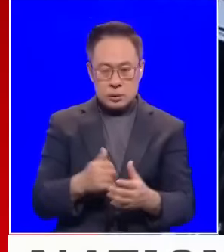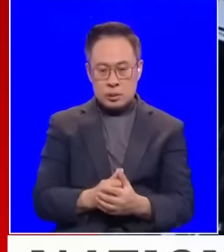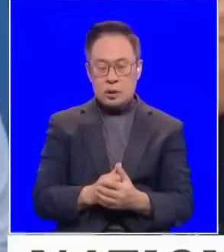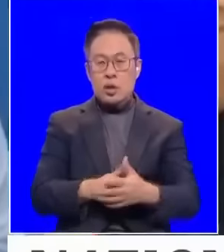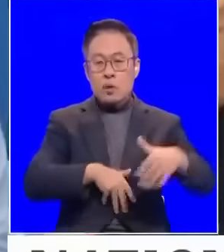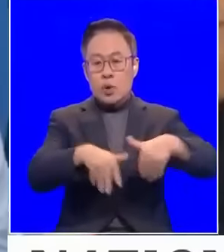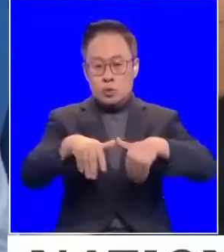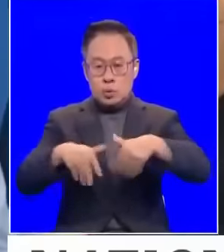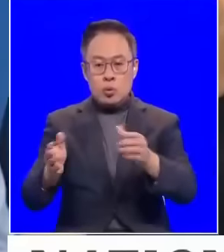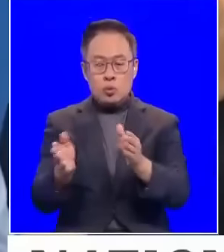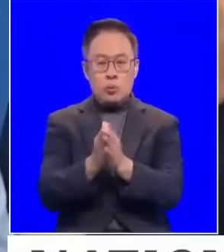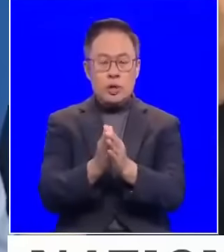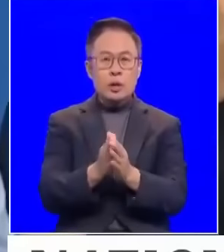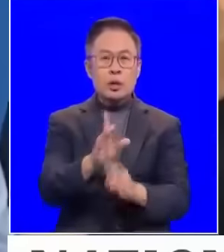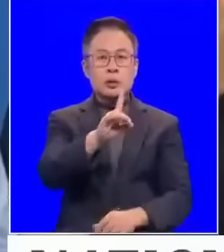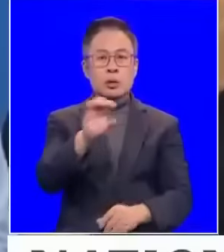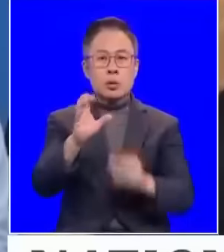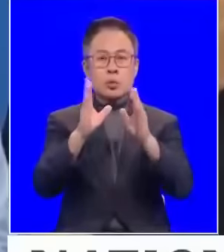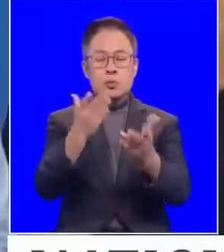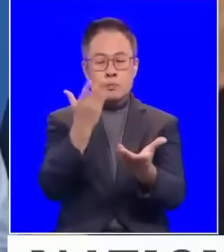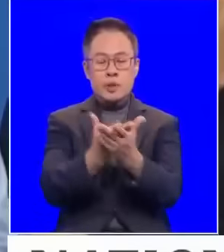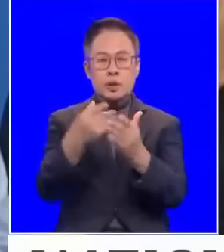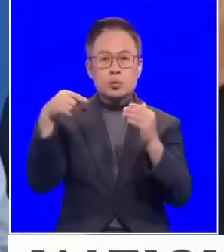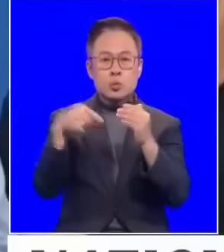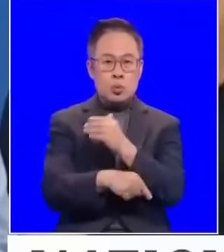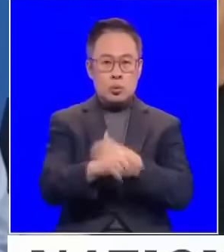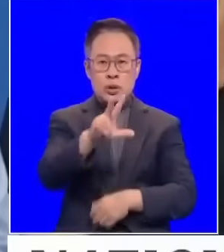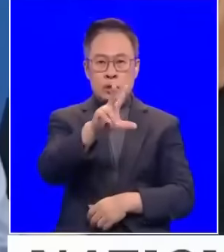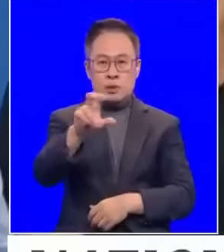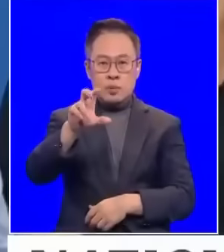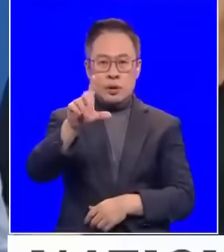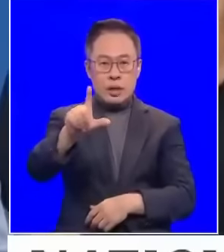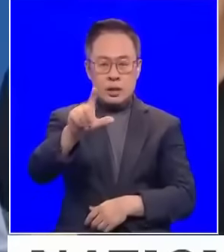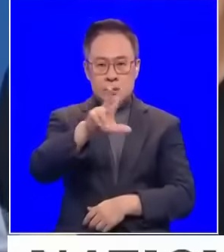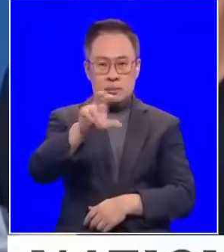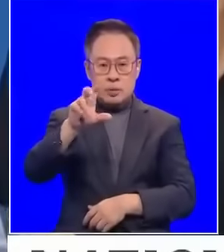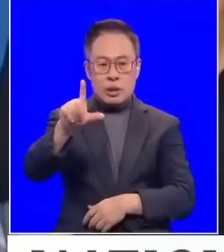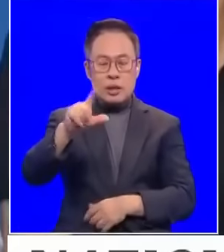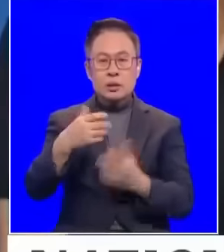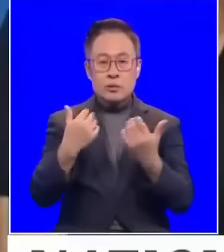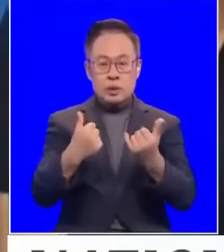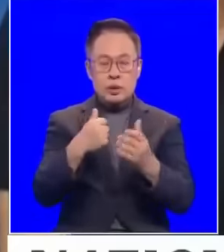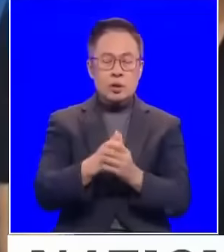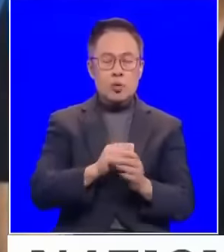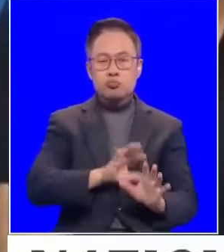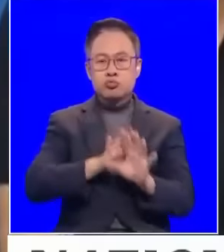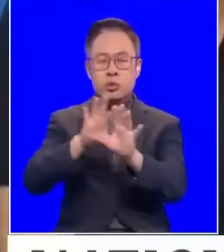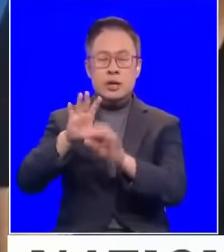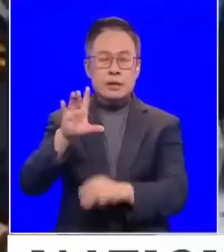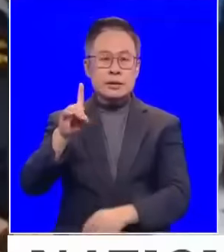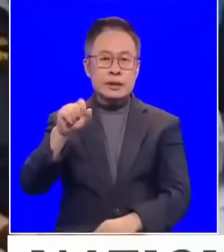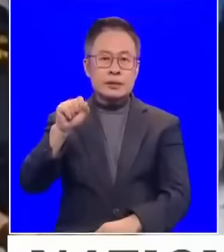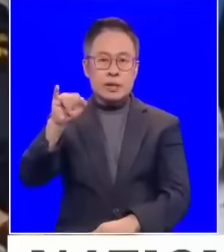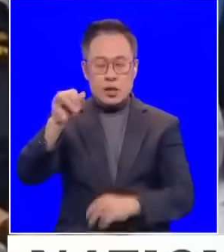าความเสียหายประมาณ300ล้านบาทก็พากันเดินทางไปร้องเรียนกับทางกรมสอบสวนคดีพิเศษหรือ DSI